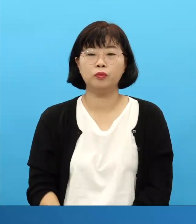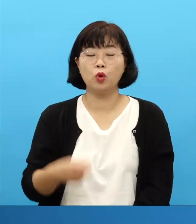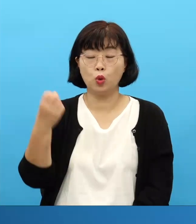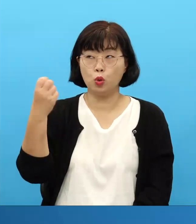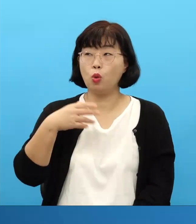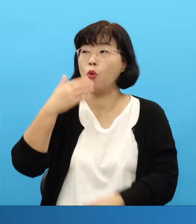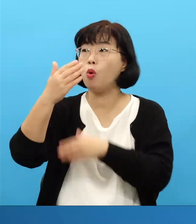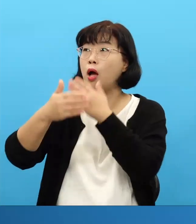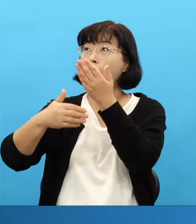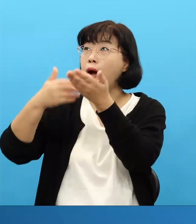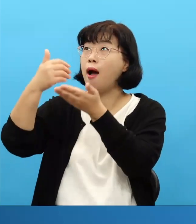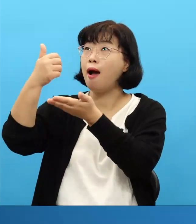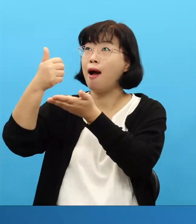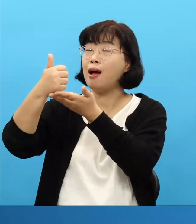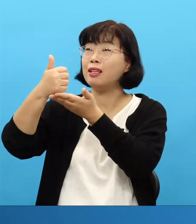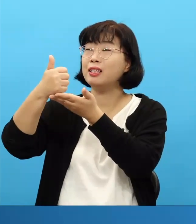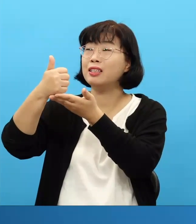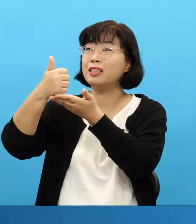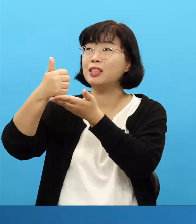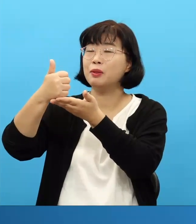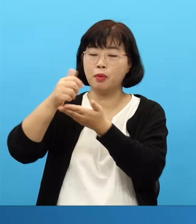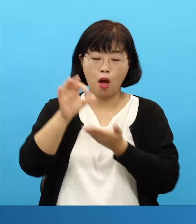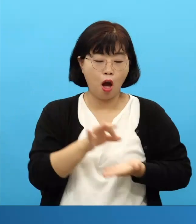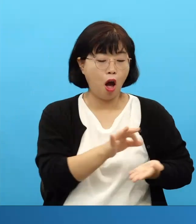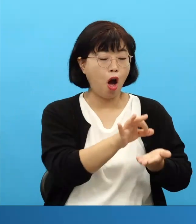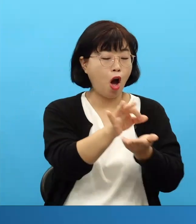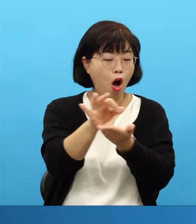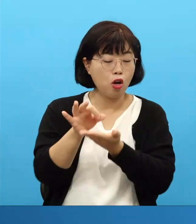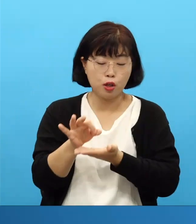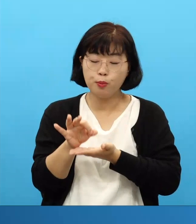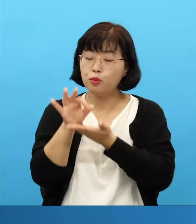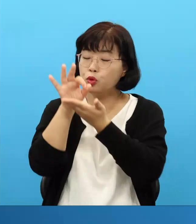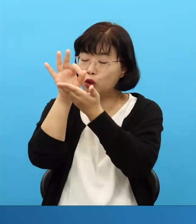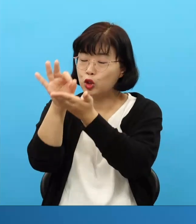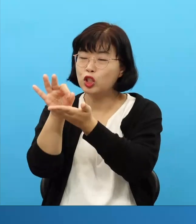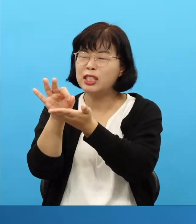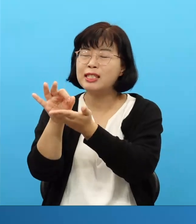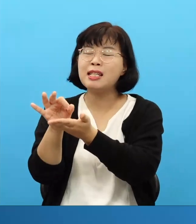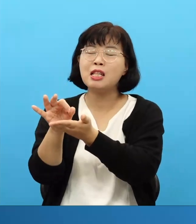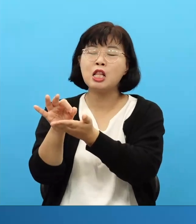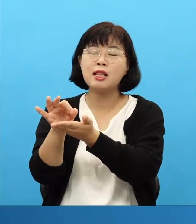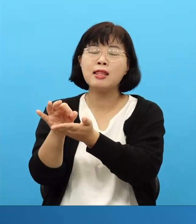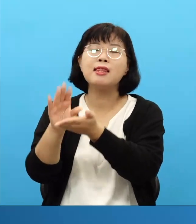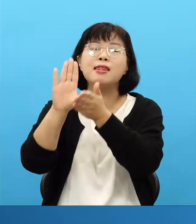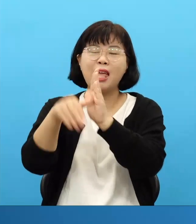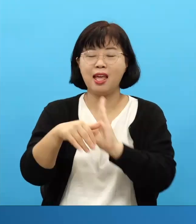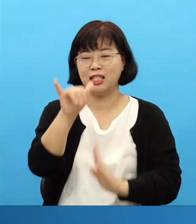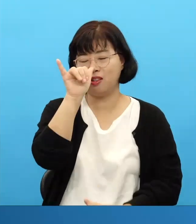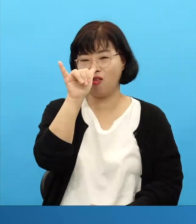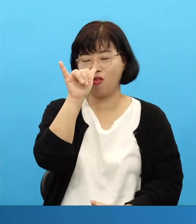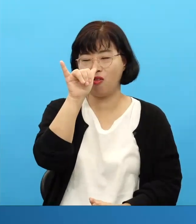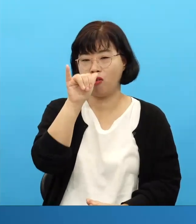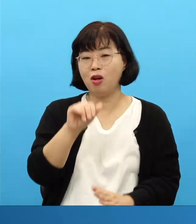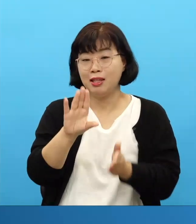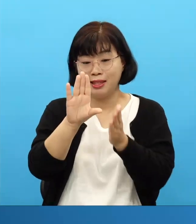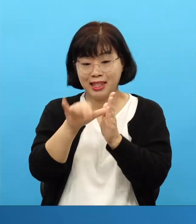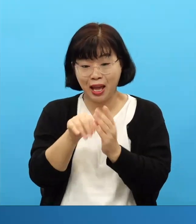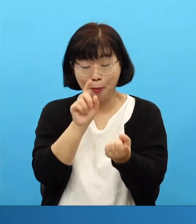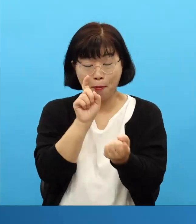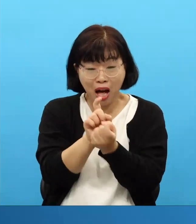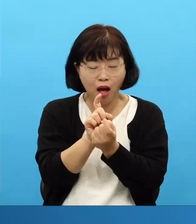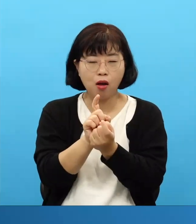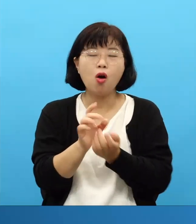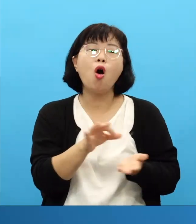헌금해야 되는 시간표가 있어요. And there's a time schedule when you give offering to God. This is what they did. 그리고